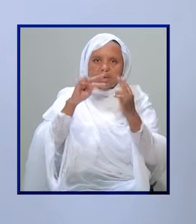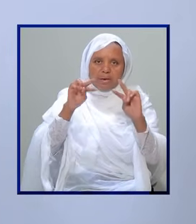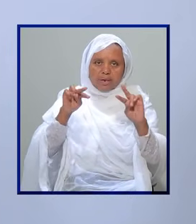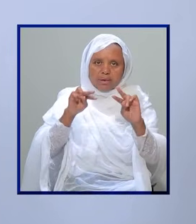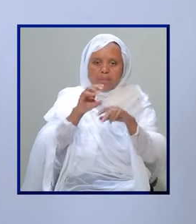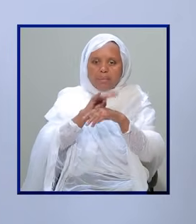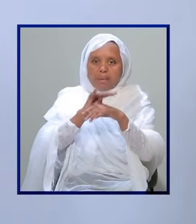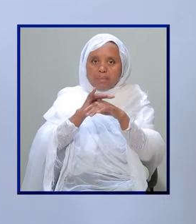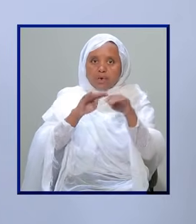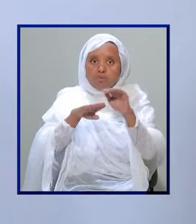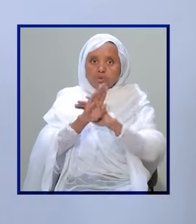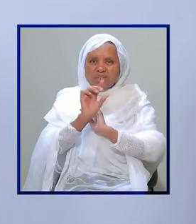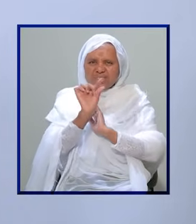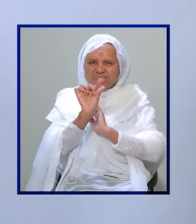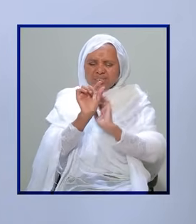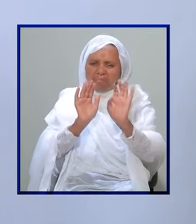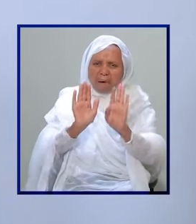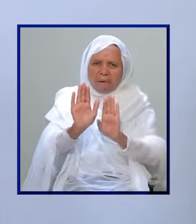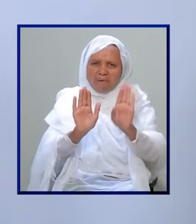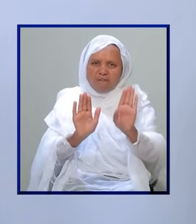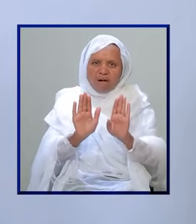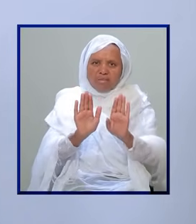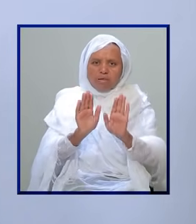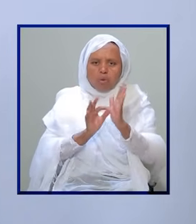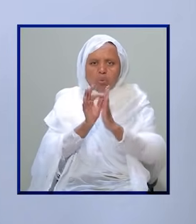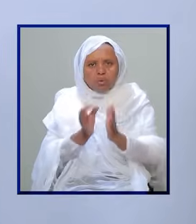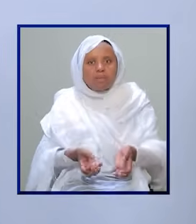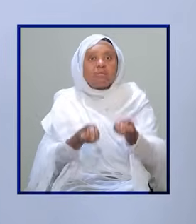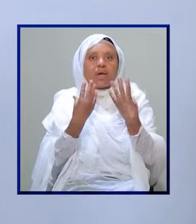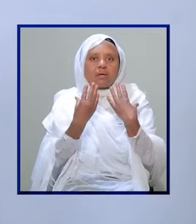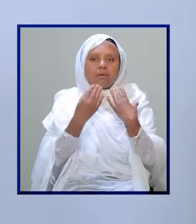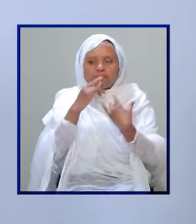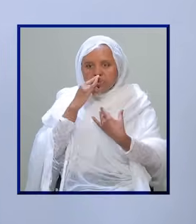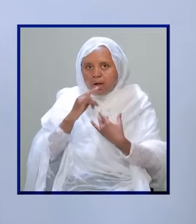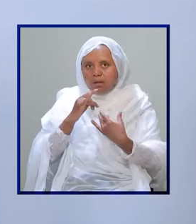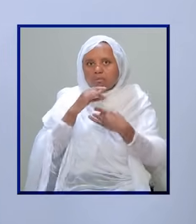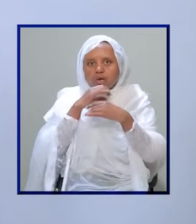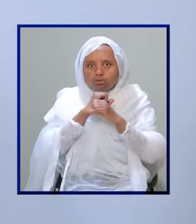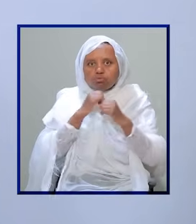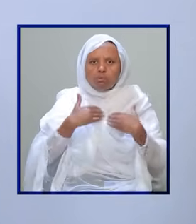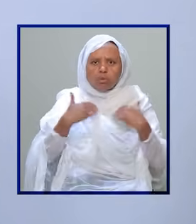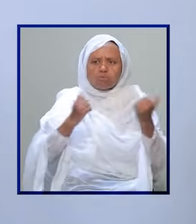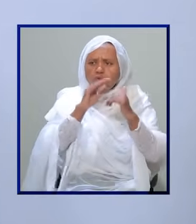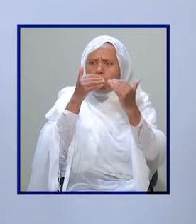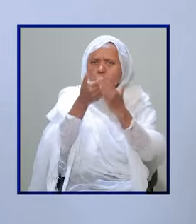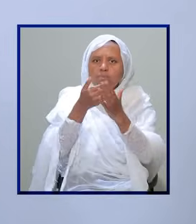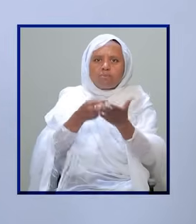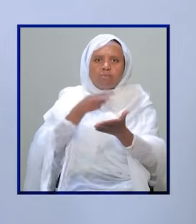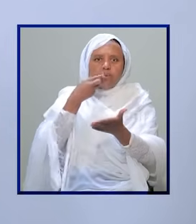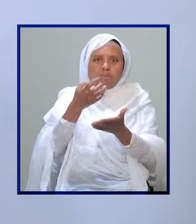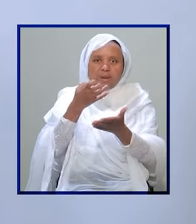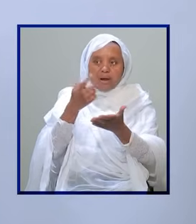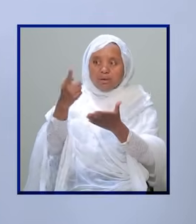ቁርባንን በተመለከተ በቤተ መቅደስ ውስጥ ትንሽ የመገፋፋት ከቁጥር መብዛት ጋር ተያይዞ ህፃናትም አዛውንቶችም ወጣቱም